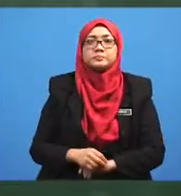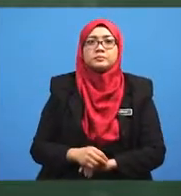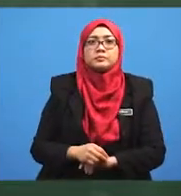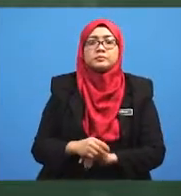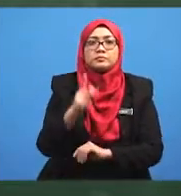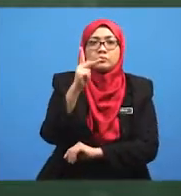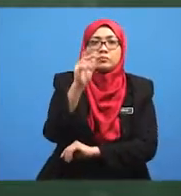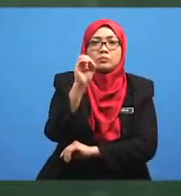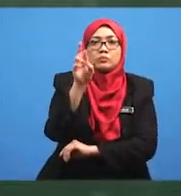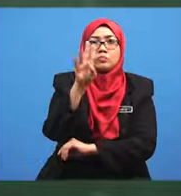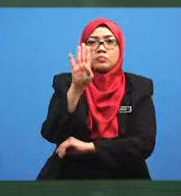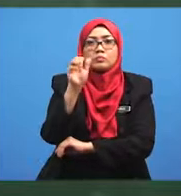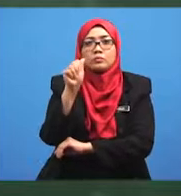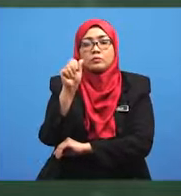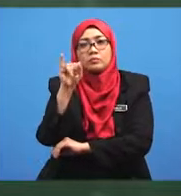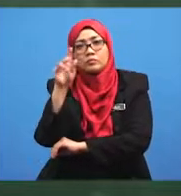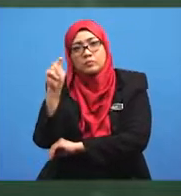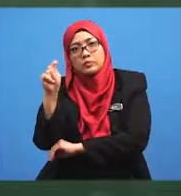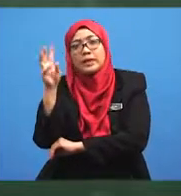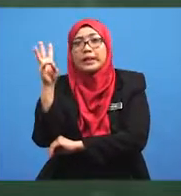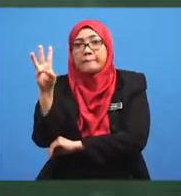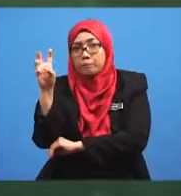kobalt 60 dan